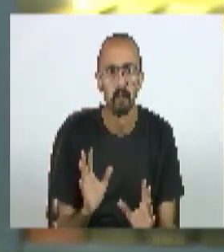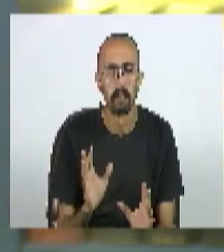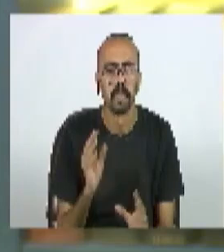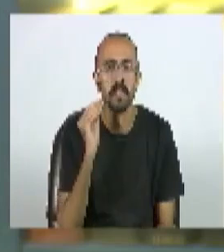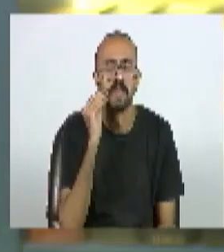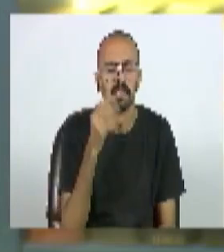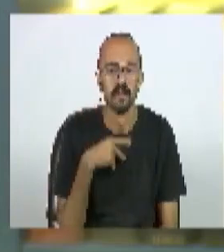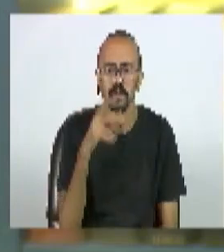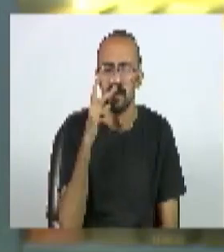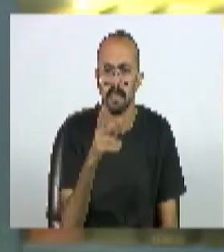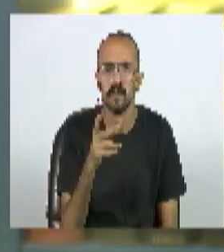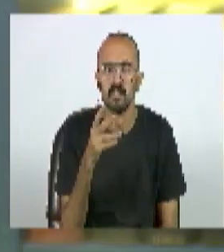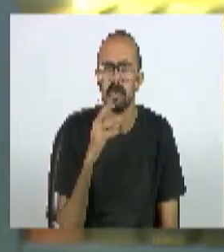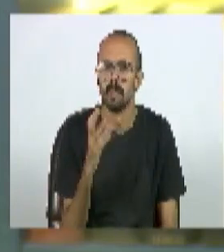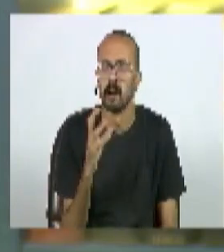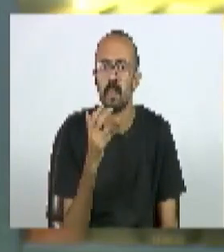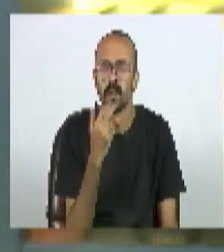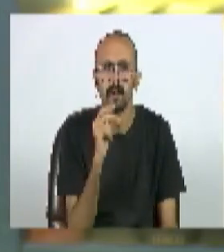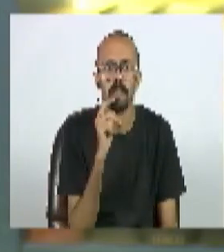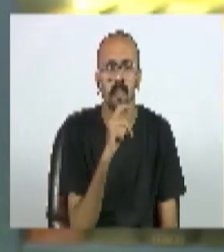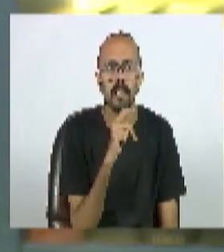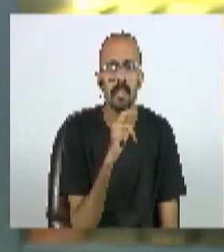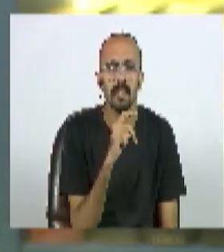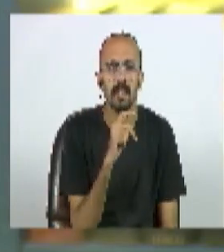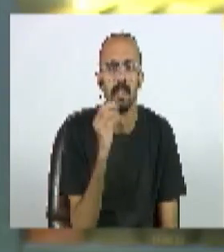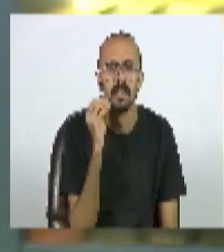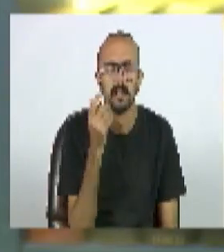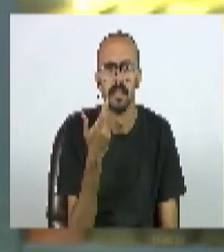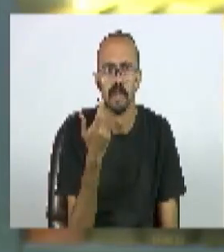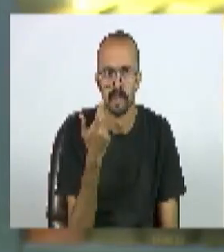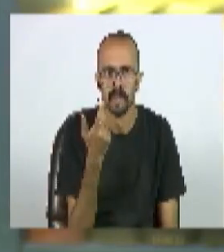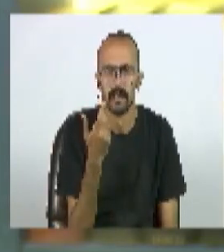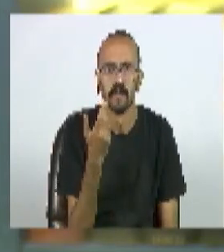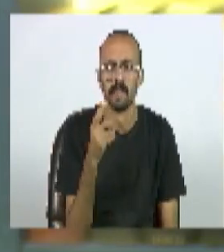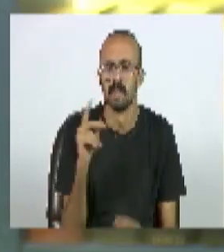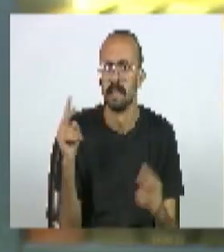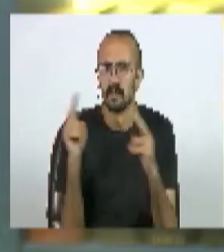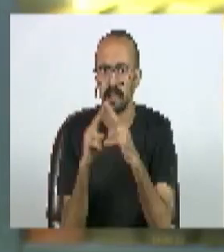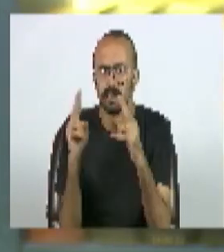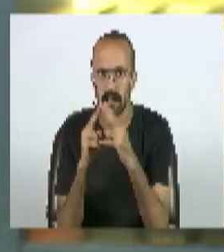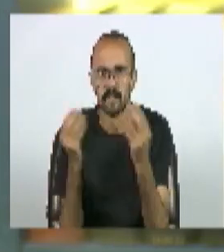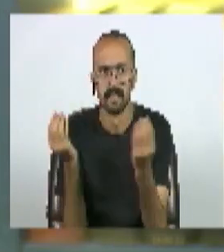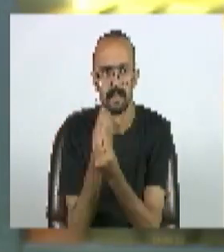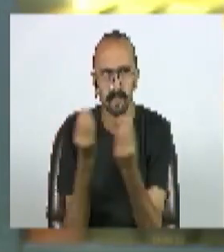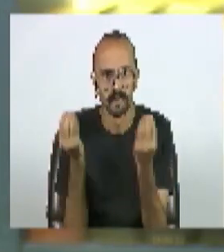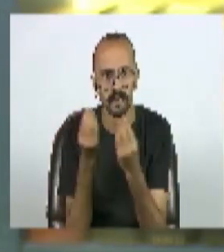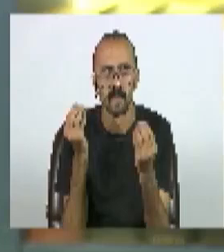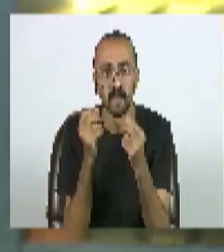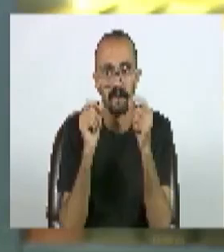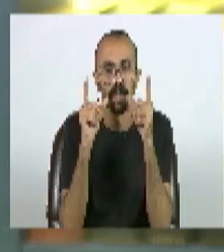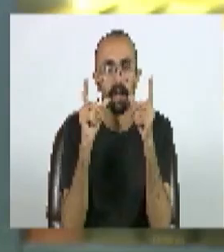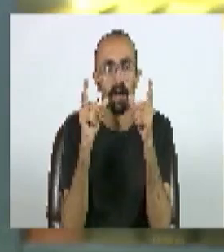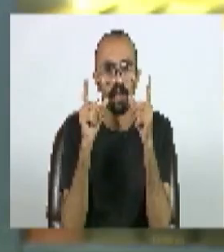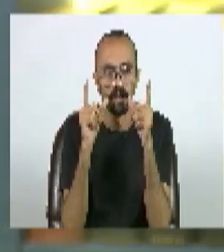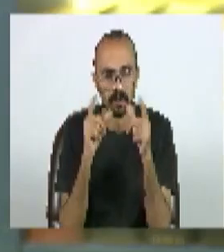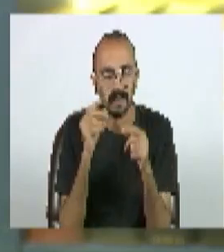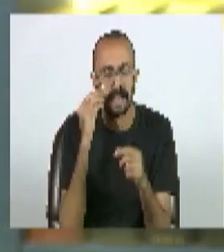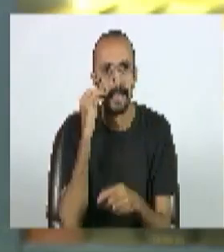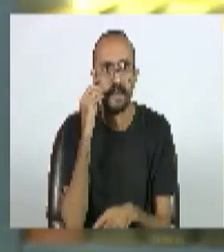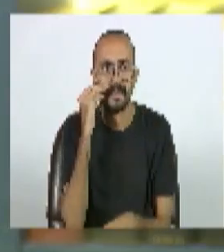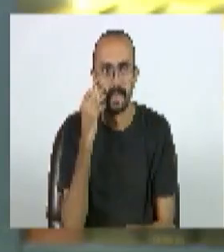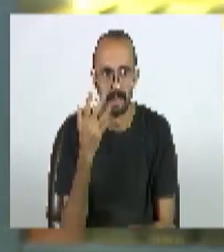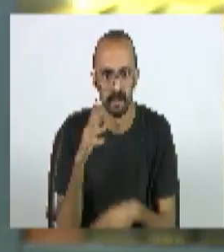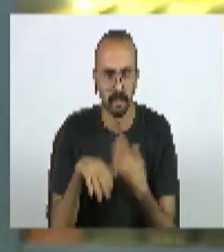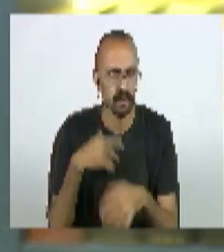في النخيلة ازاي شباب وشابات بيلتقوا وبيتكلموا في قضايا الوعي، وازاي ان هم